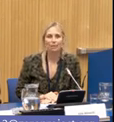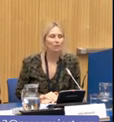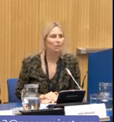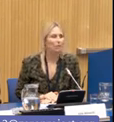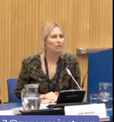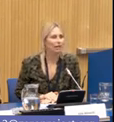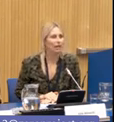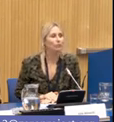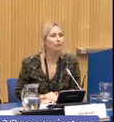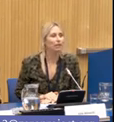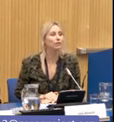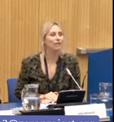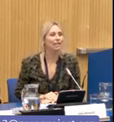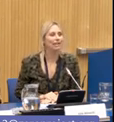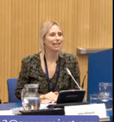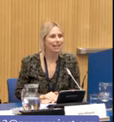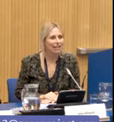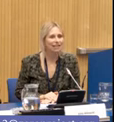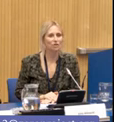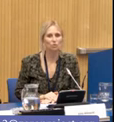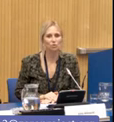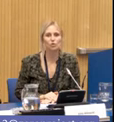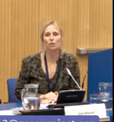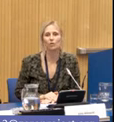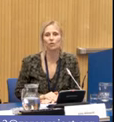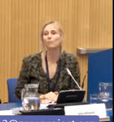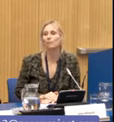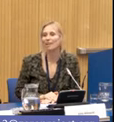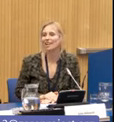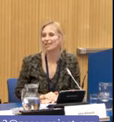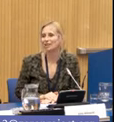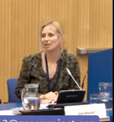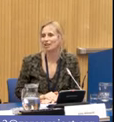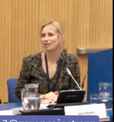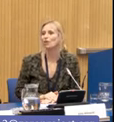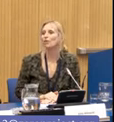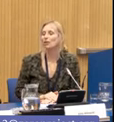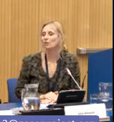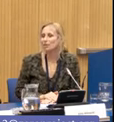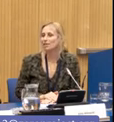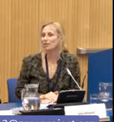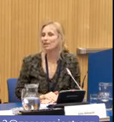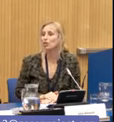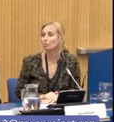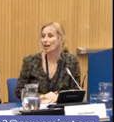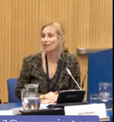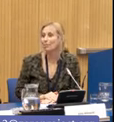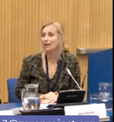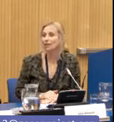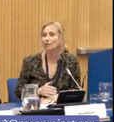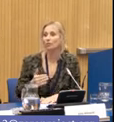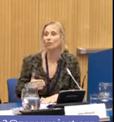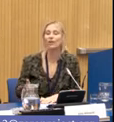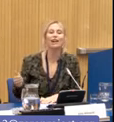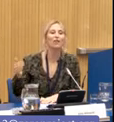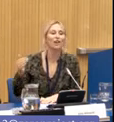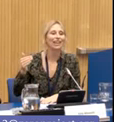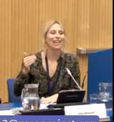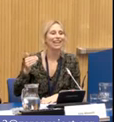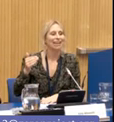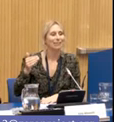die Arbeit von Bildungsfachkräften findet wirklich in der Hochschule und im Miteinander statt. Und da gehört natürlich auch Spaß dabei und da